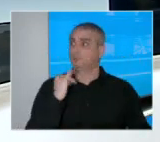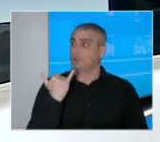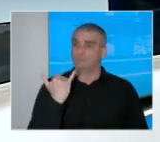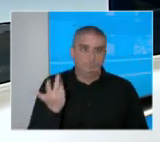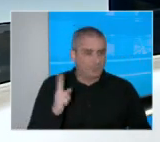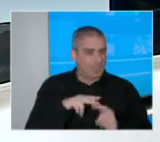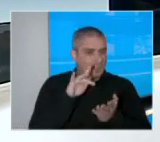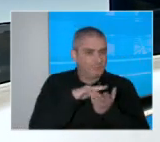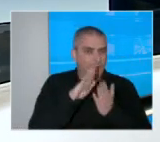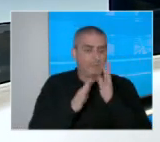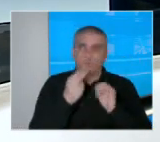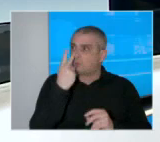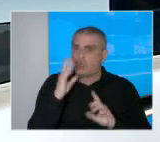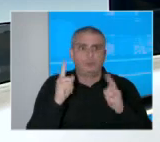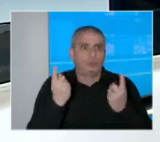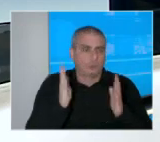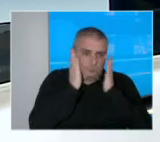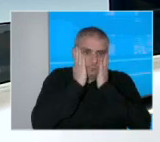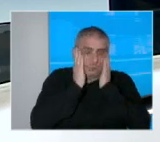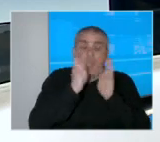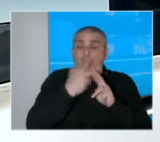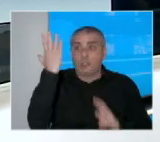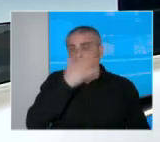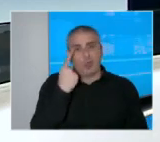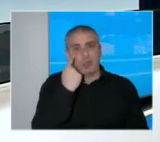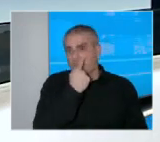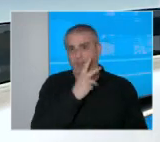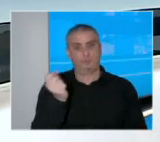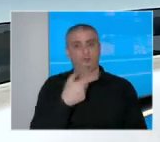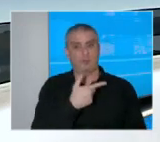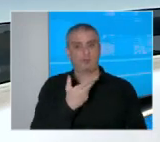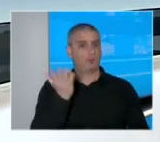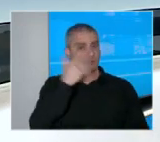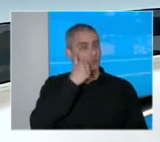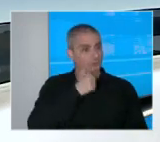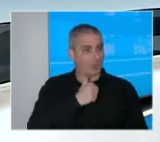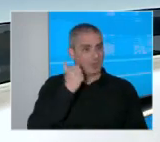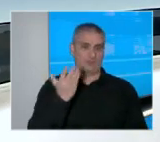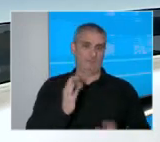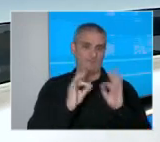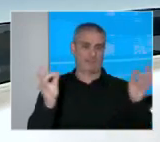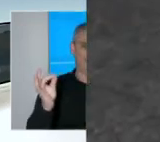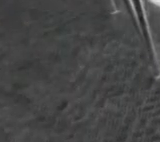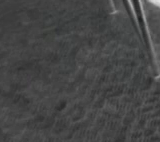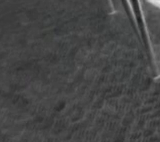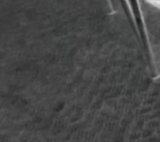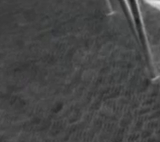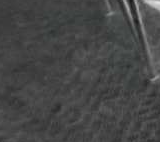תשמע, אחרי שאתה נמצא בבית משפט, רואה מה שקורה שם, יש לנו רק שחור בעיניים השבוע. בוא נתחיל. שחור, שחור לבן, מתחילים.